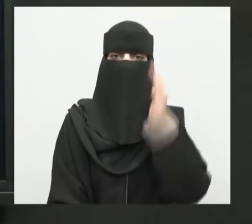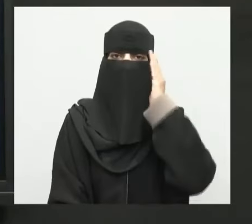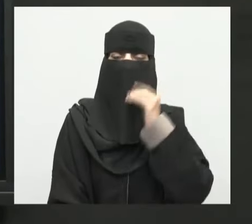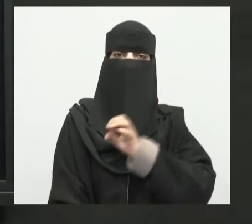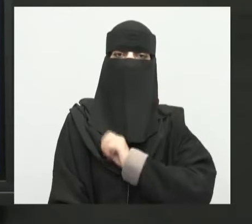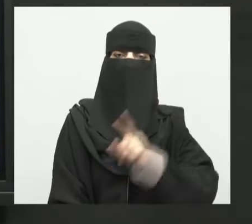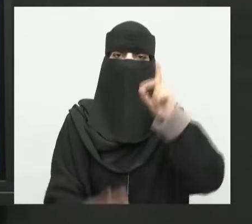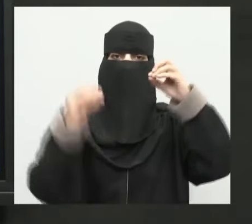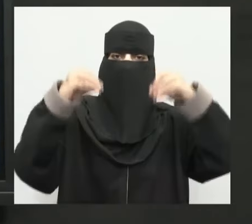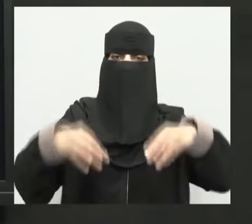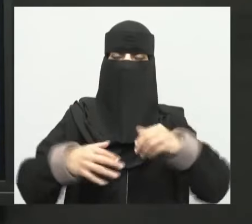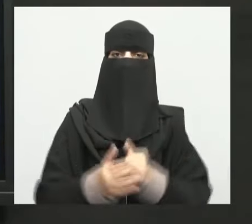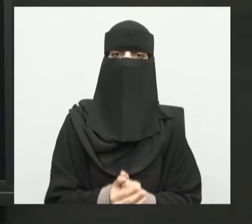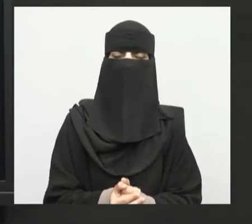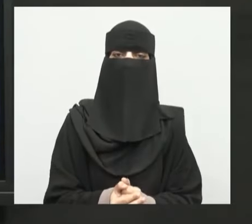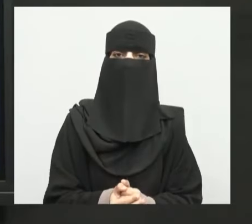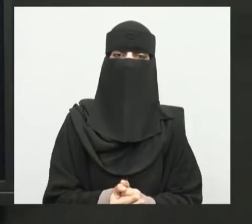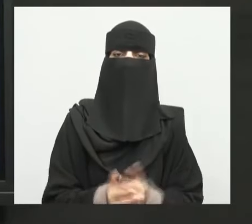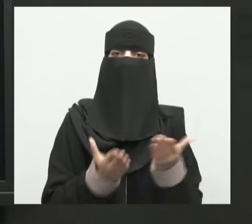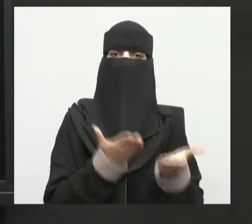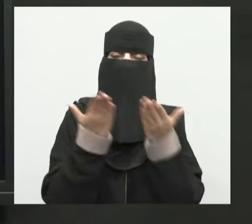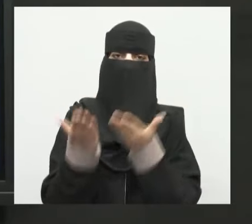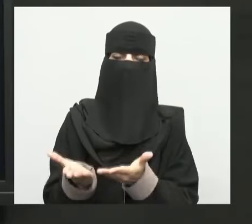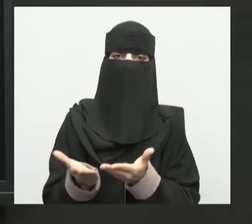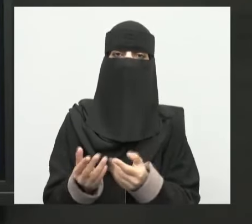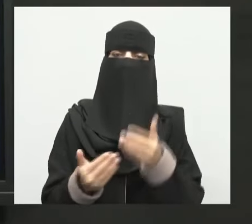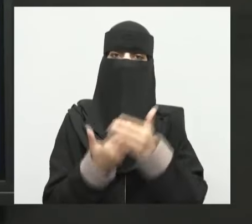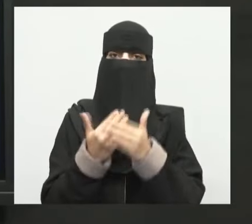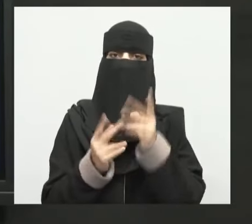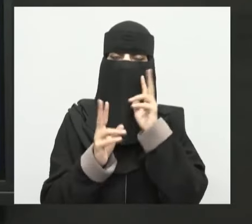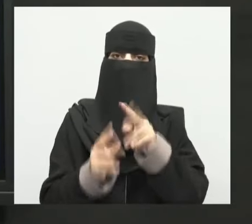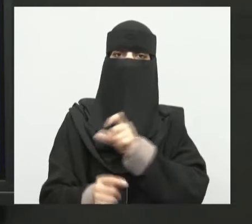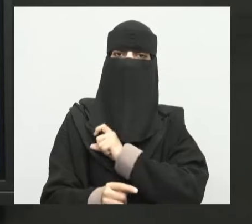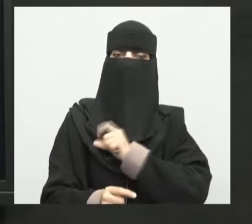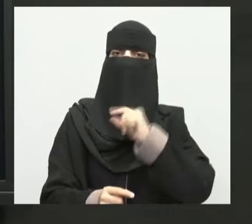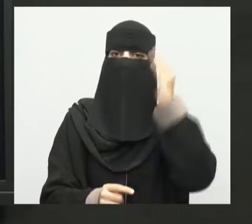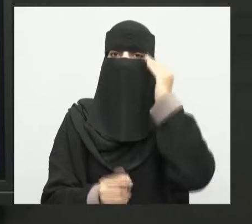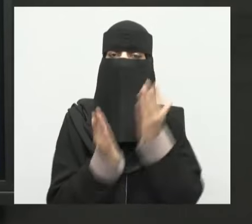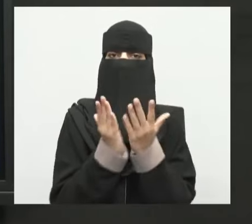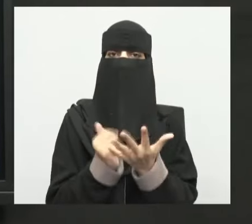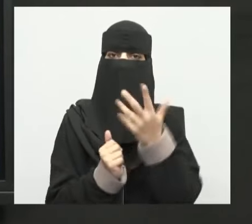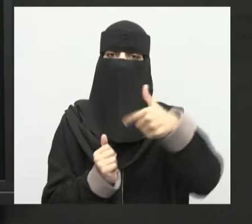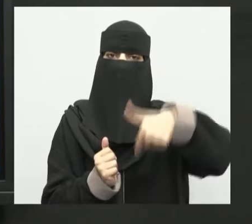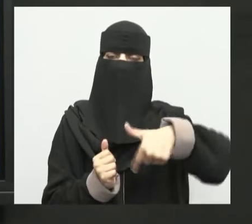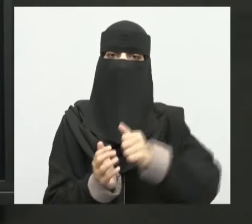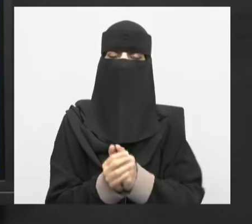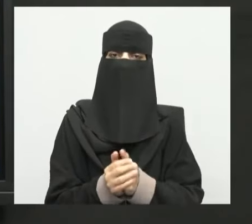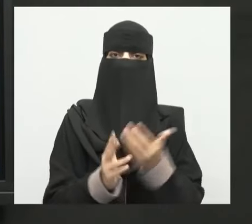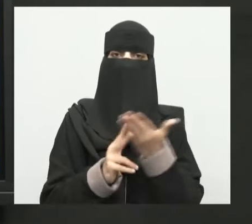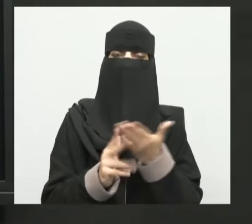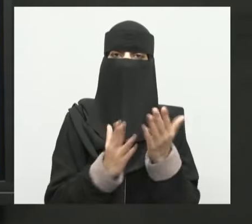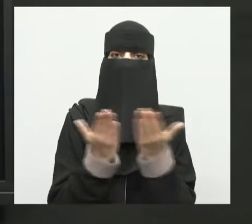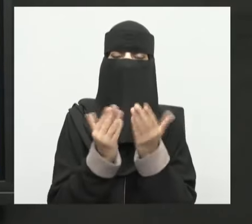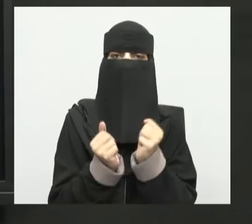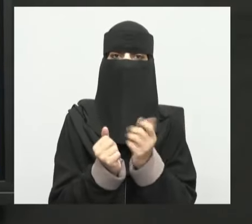السلام عليكم ورحمه الله وبركاته حياكم الله من جديد طلابي وطالبات طلاب الصف الخامس الابتدائي في درس